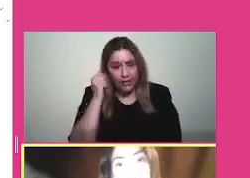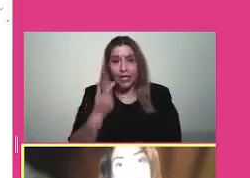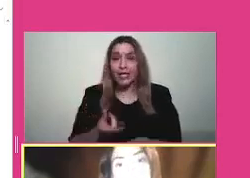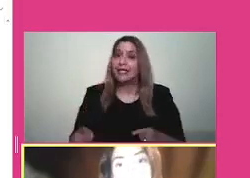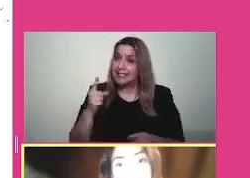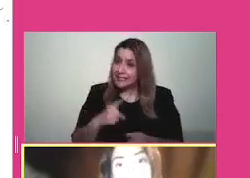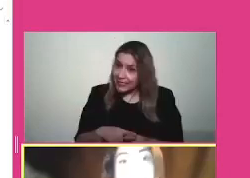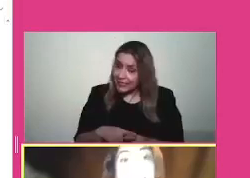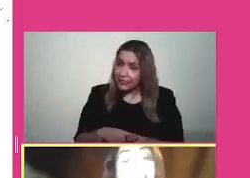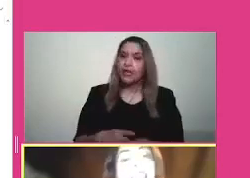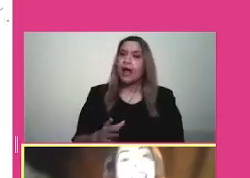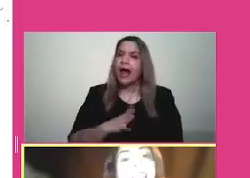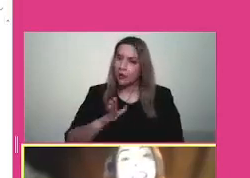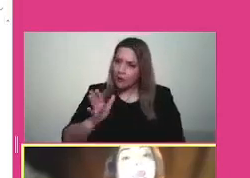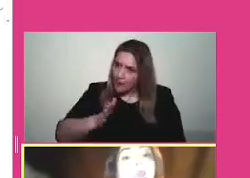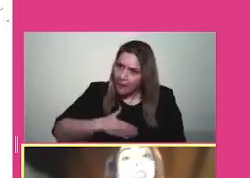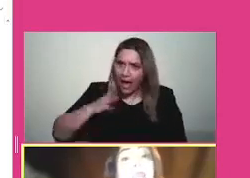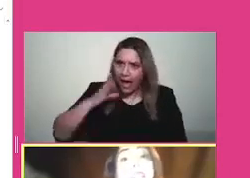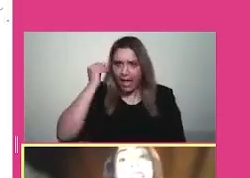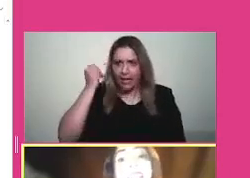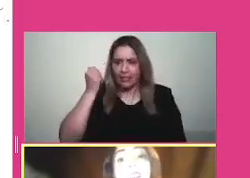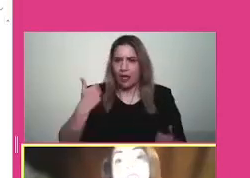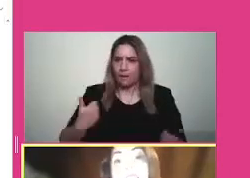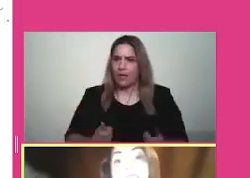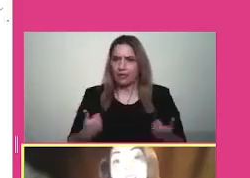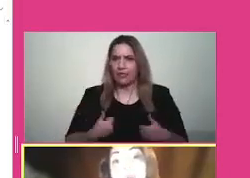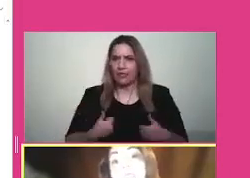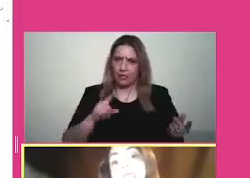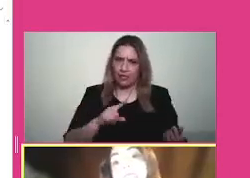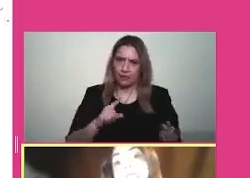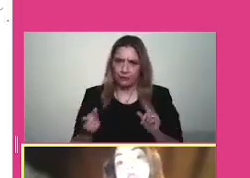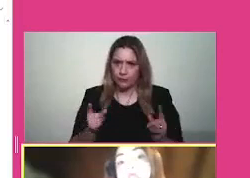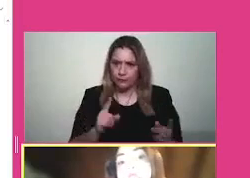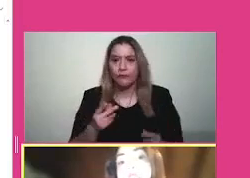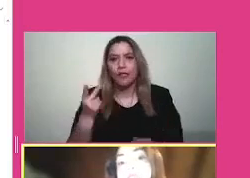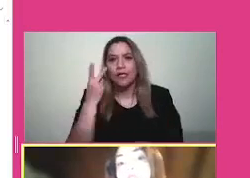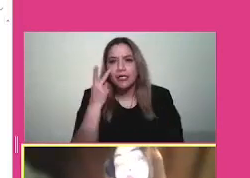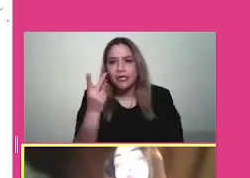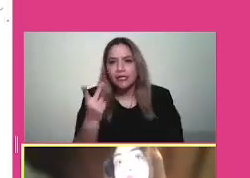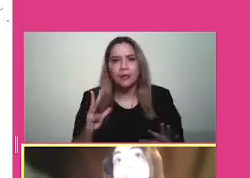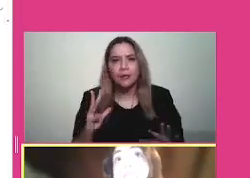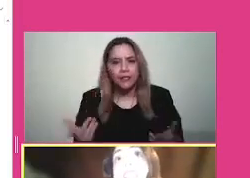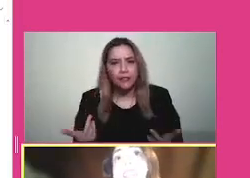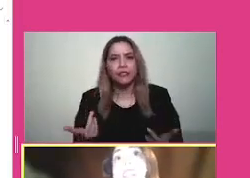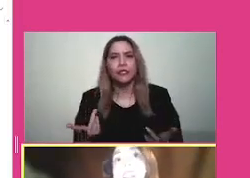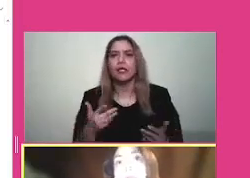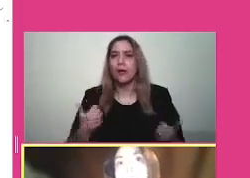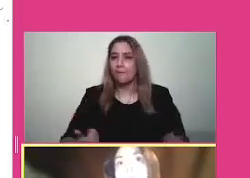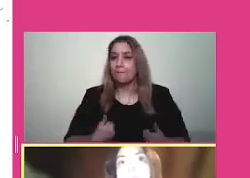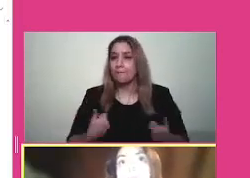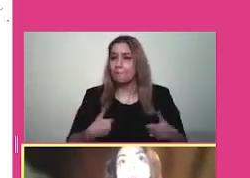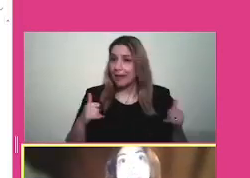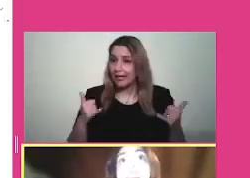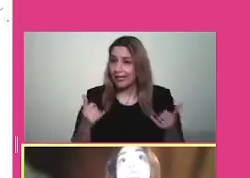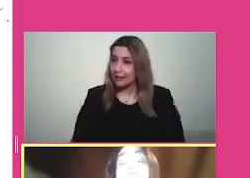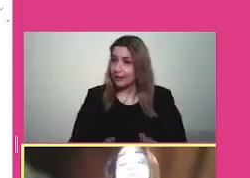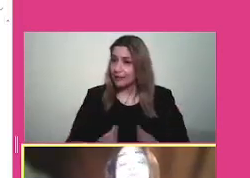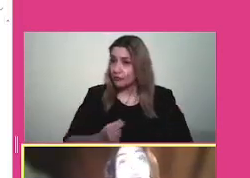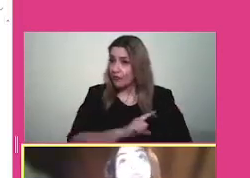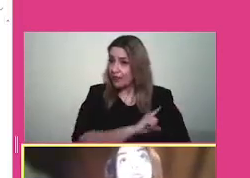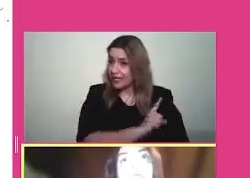έχουν άνοια. Είδαμε ότι τα παιχνίδια αυτά έδωσαν τη δυνατότητα και σε εμάς